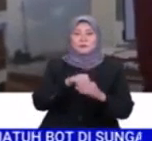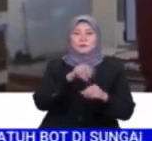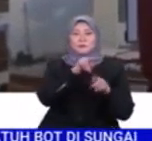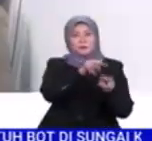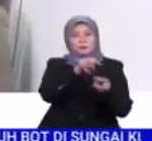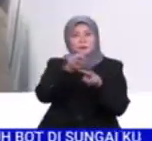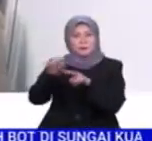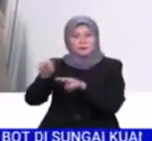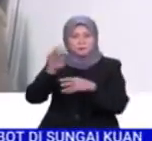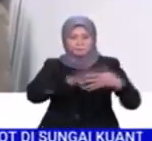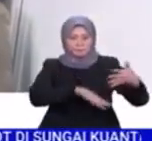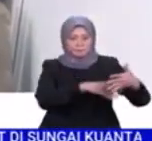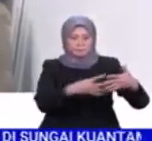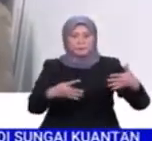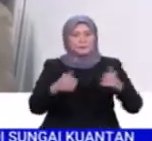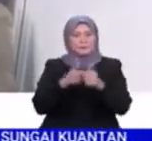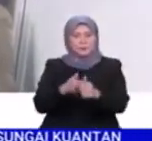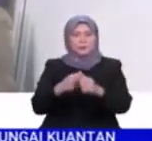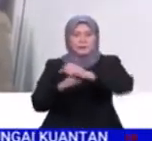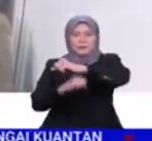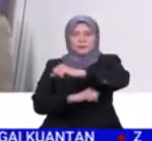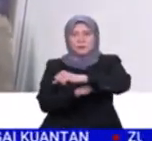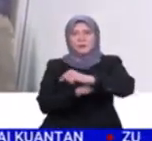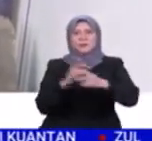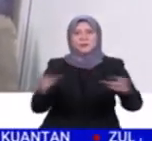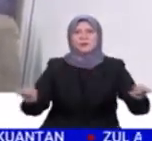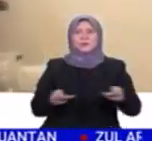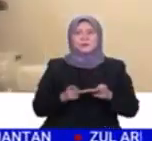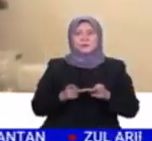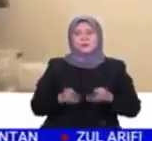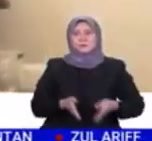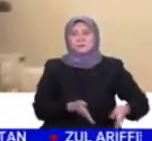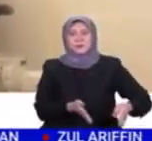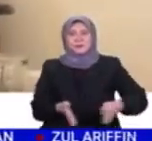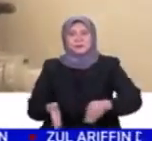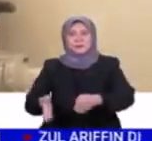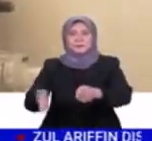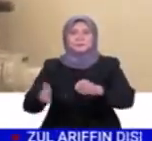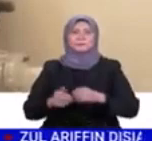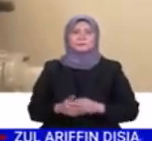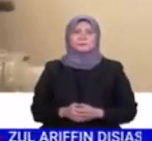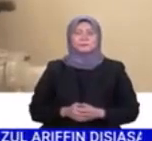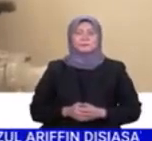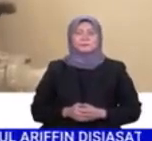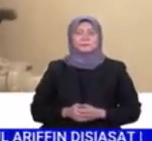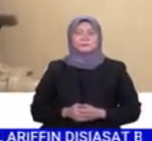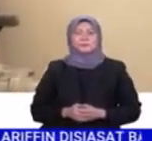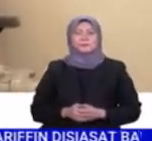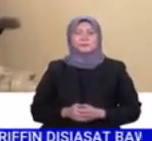pemantauan secara berkala terhadap infrastruktur di kawasan pengairan.